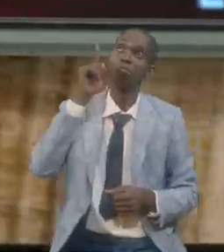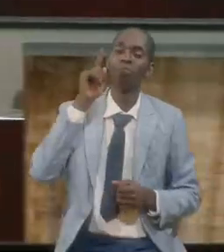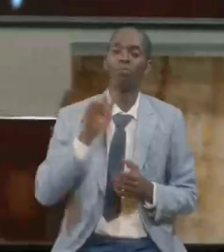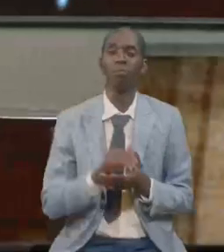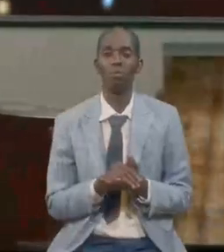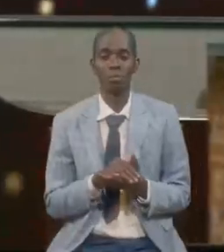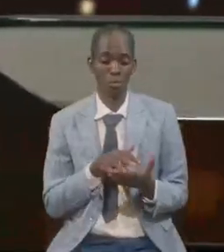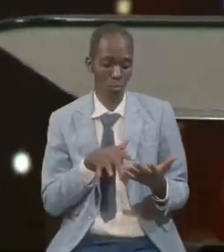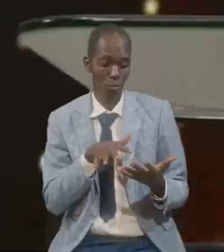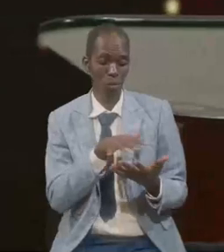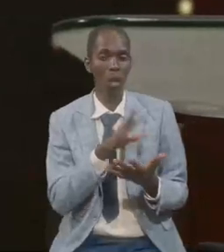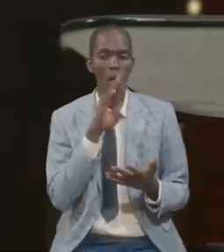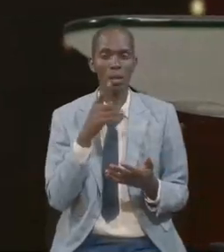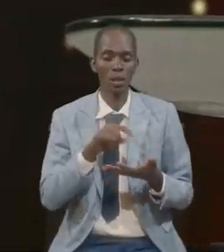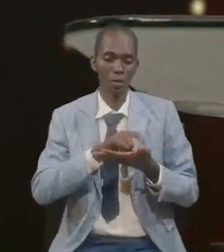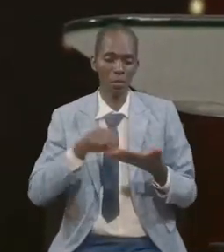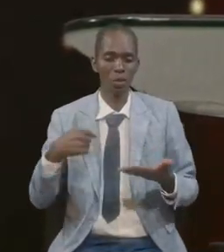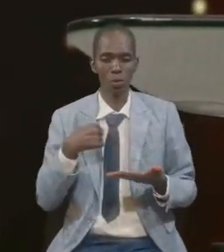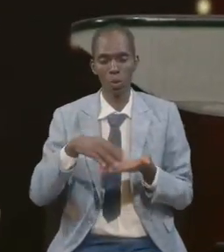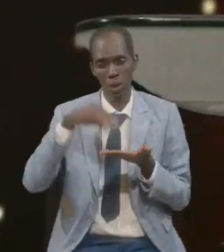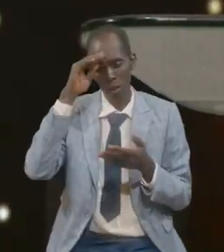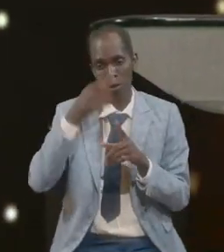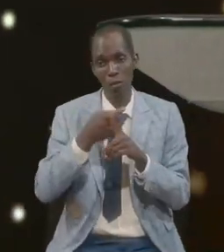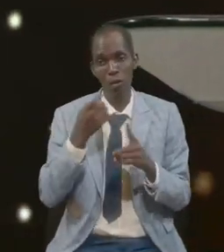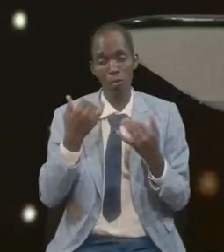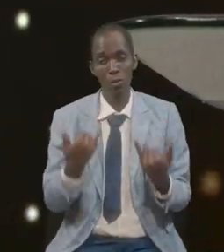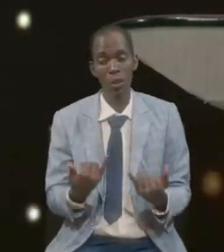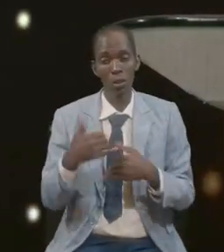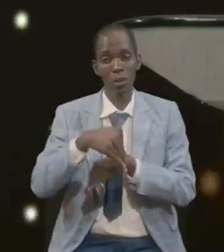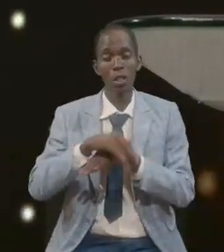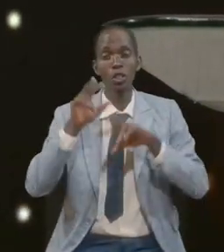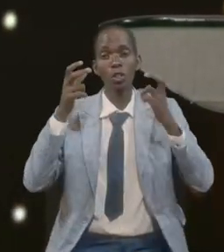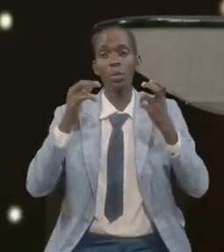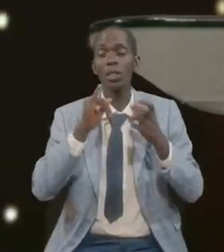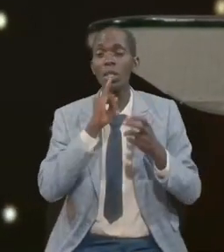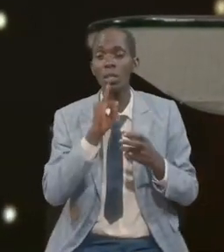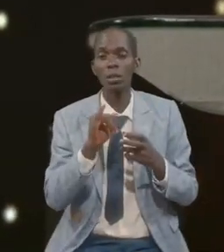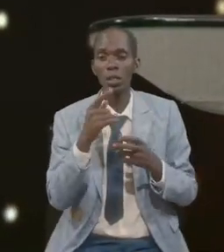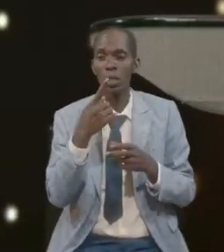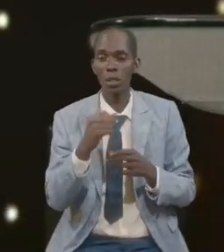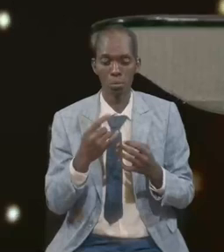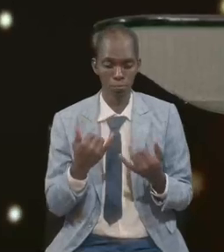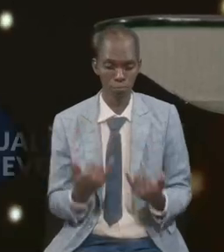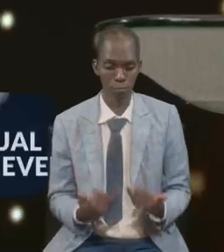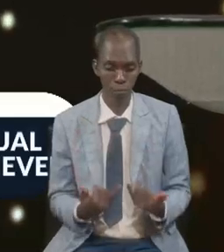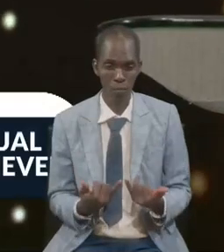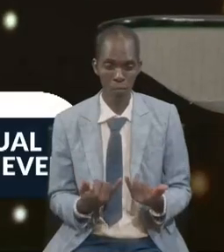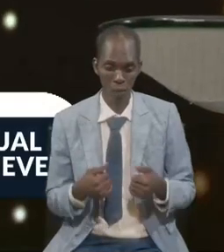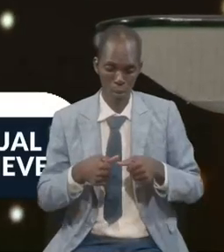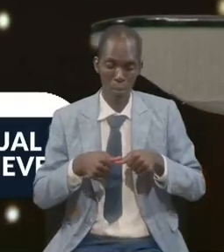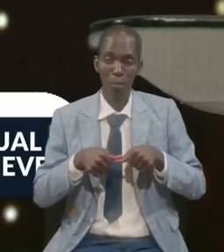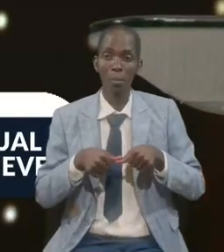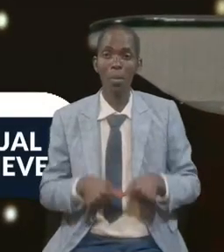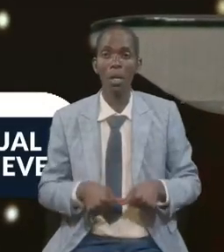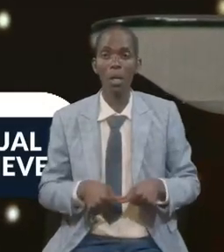Ce sont les versets que nous allons étudier. Nous avons notre sujet qui est